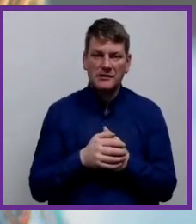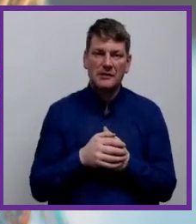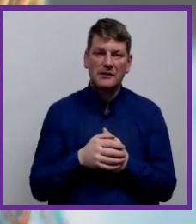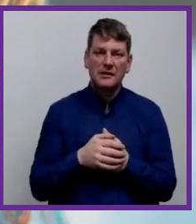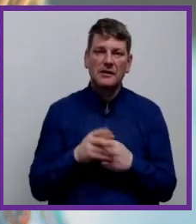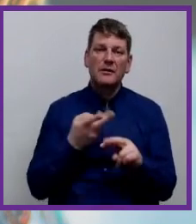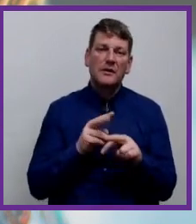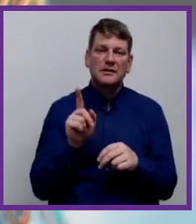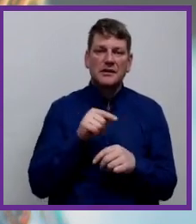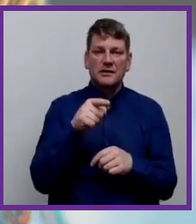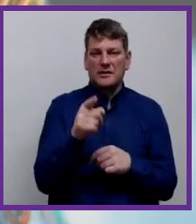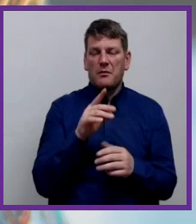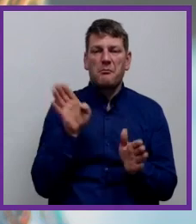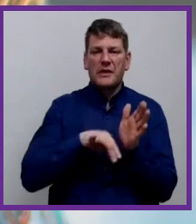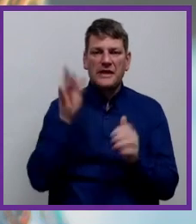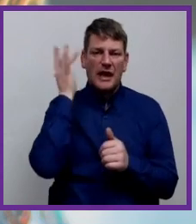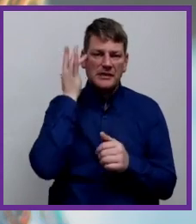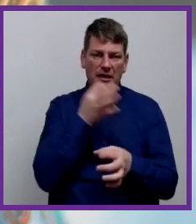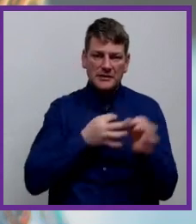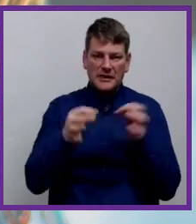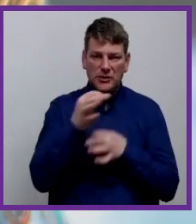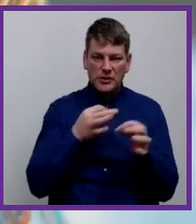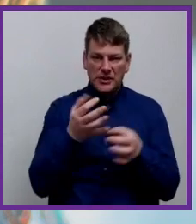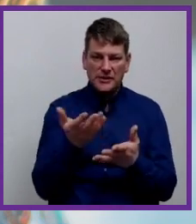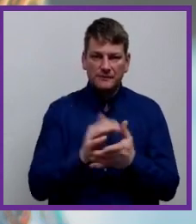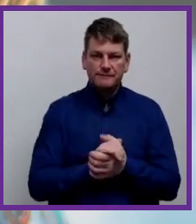kādas savā būtībā bezjēdzīgās diskusijas.